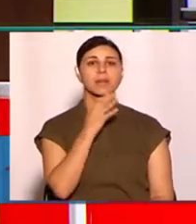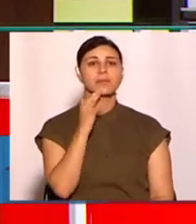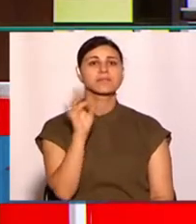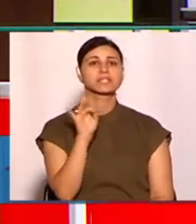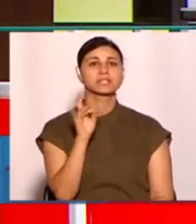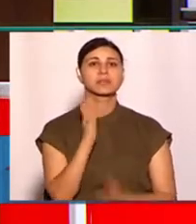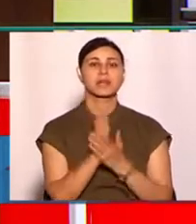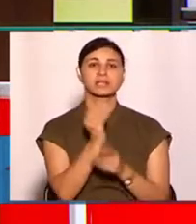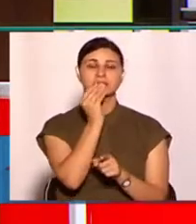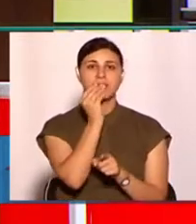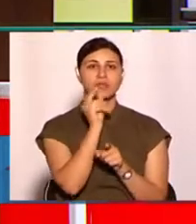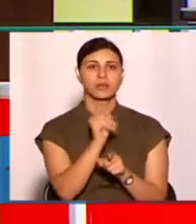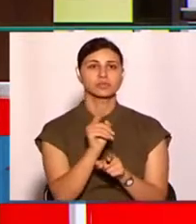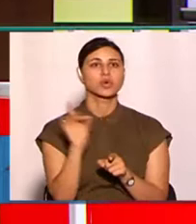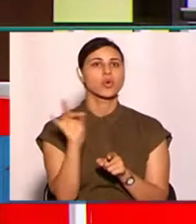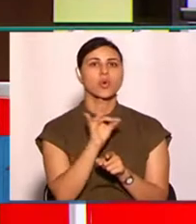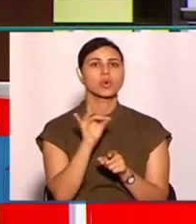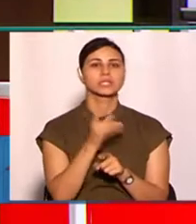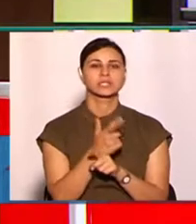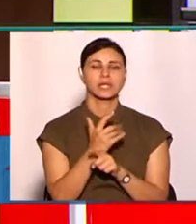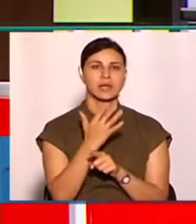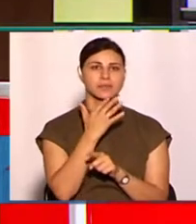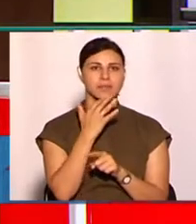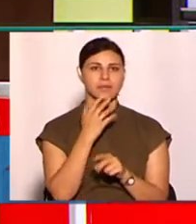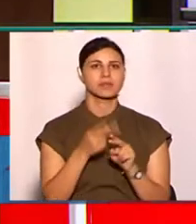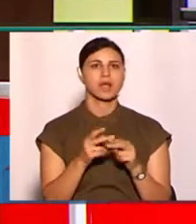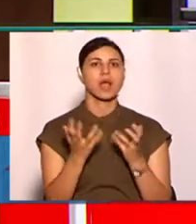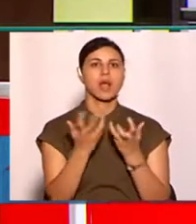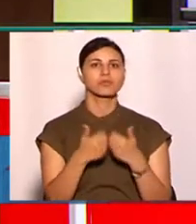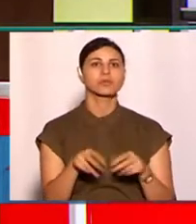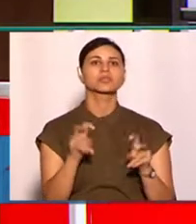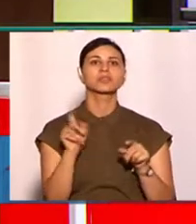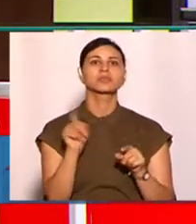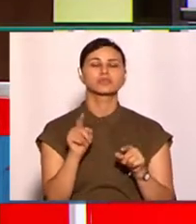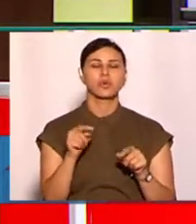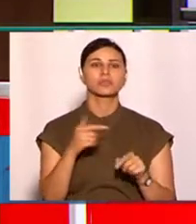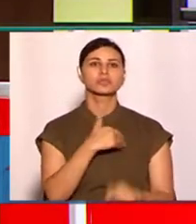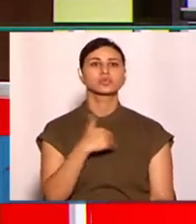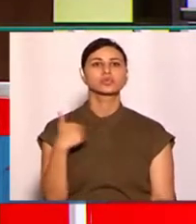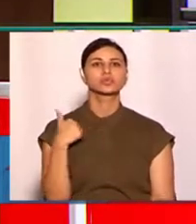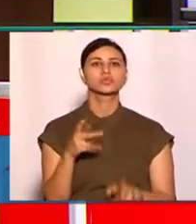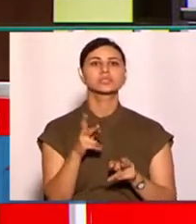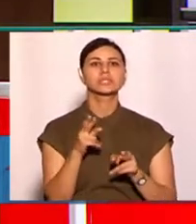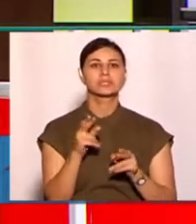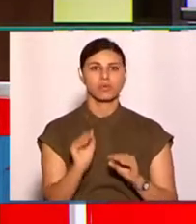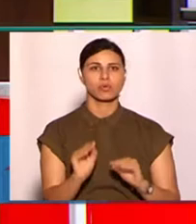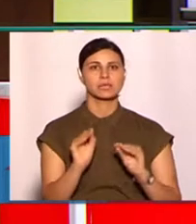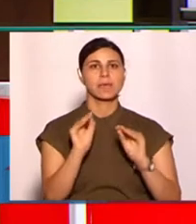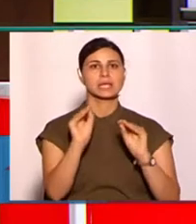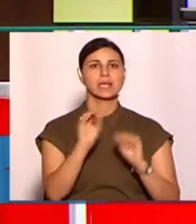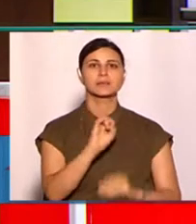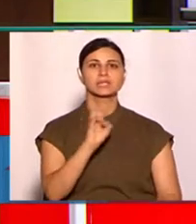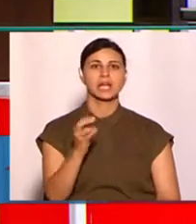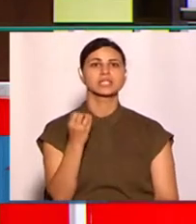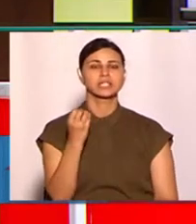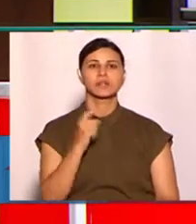თუ არის საკვებში, ქოლესტერინის ჭარბი რაოდენობა, ეს ავტომატურად ნიშნავს იმას, რომ ინვაზიური ძუძუს კიბოს რისკი იზრდება, ან